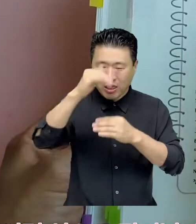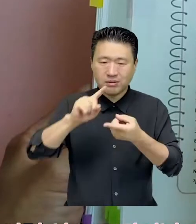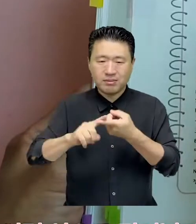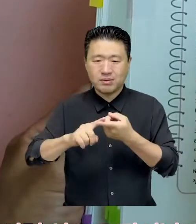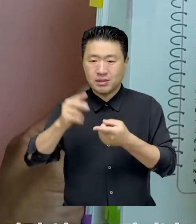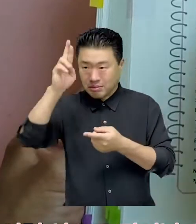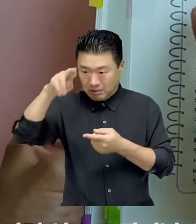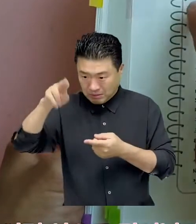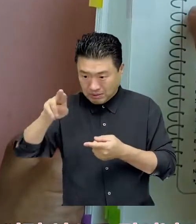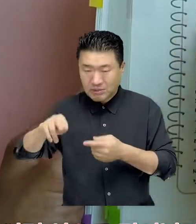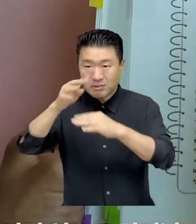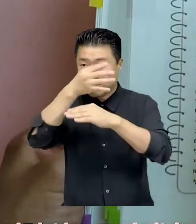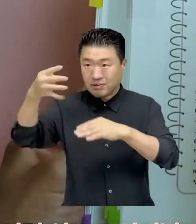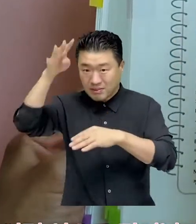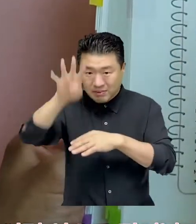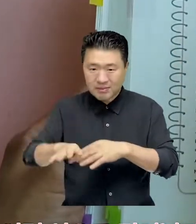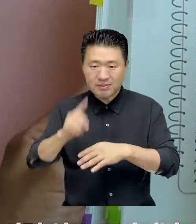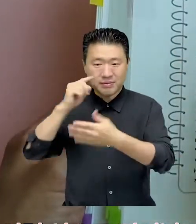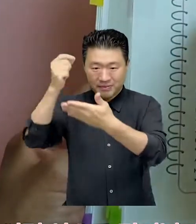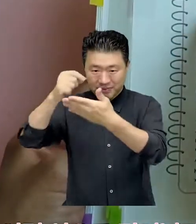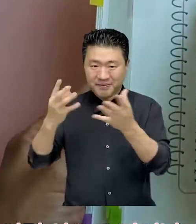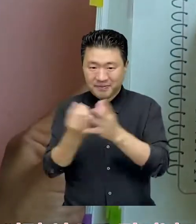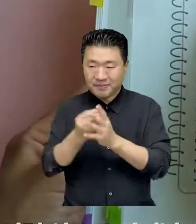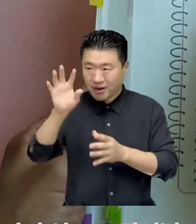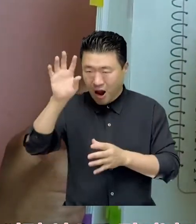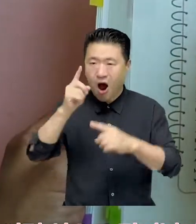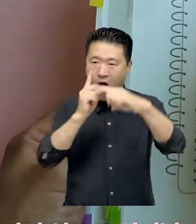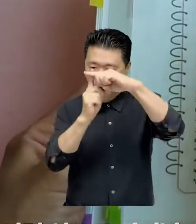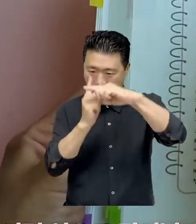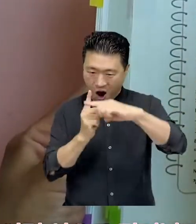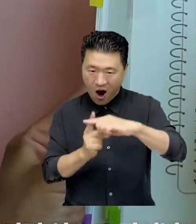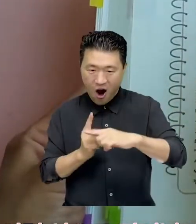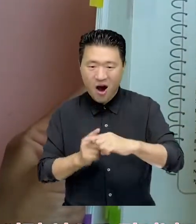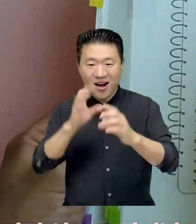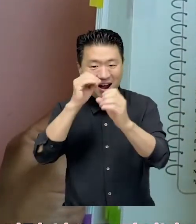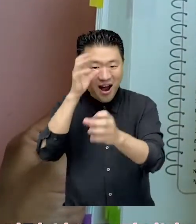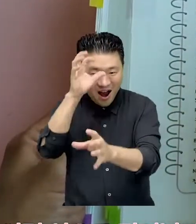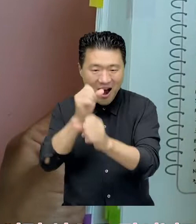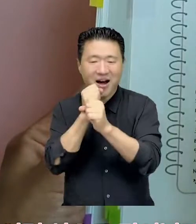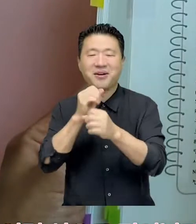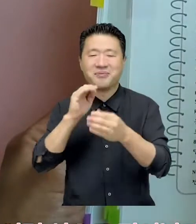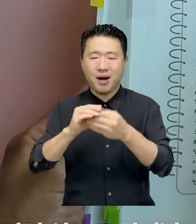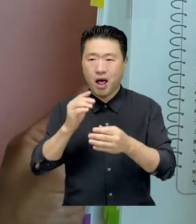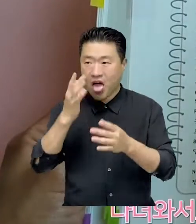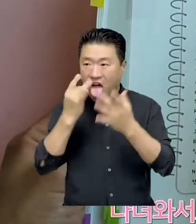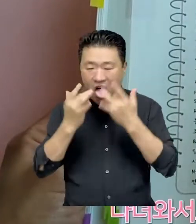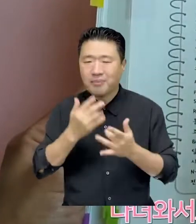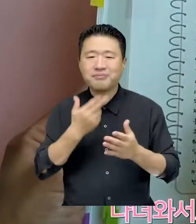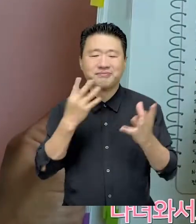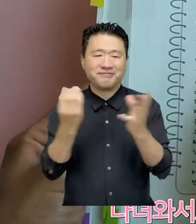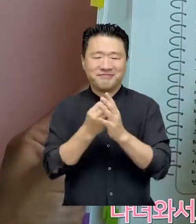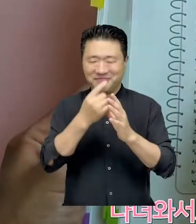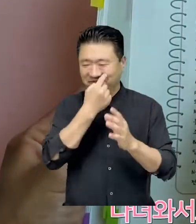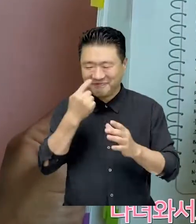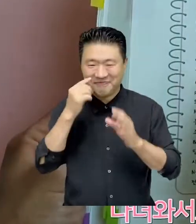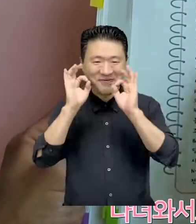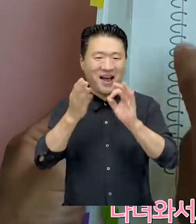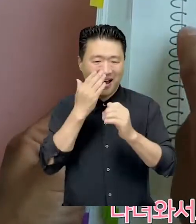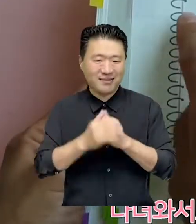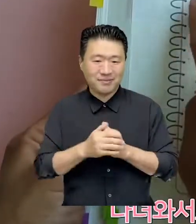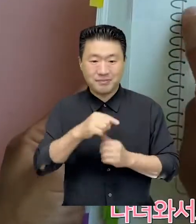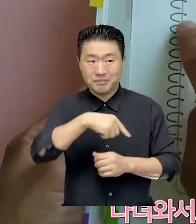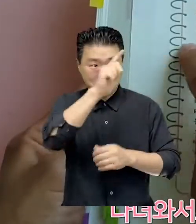됐는지, BST는 됐는지 이런 식으로 적어놨다가 플러스 체크를 해서 놓치는 것 없이 할 수